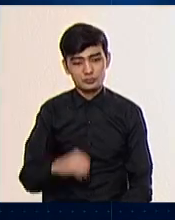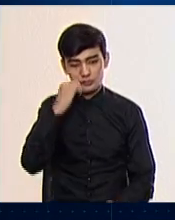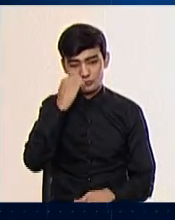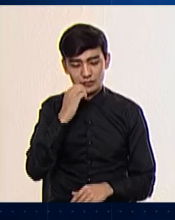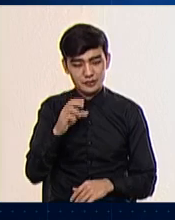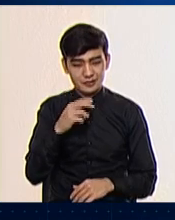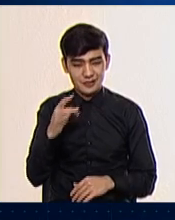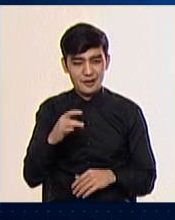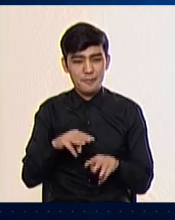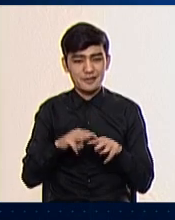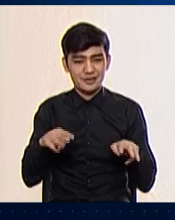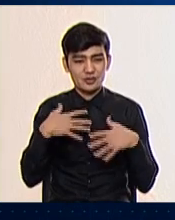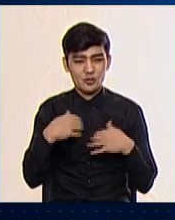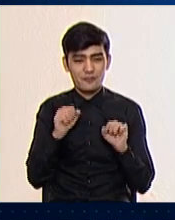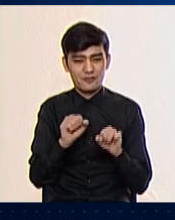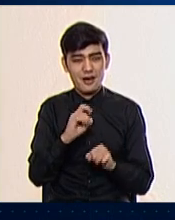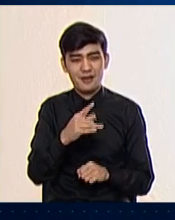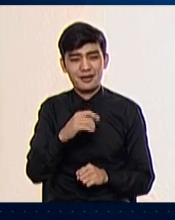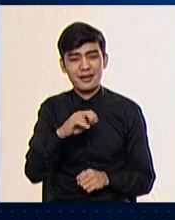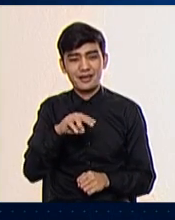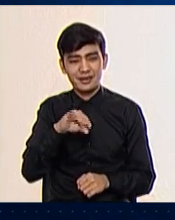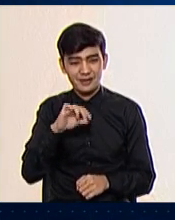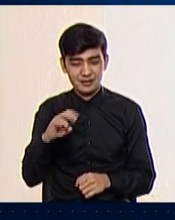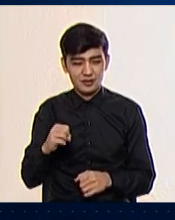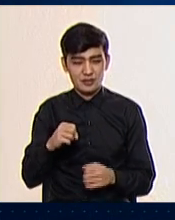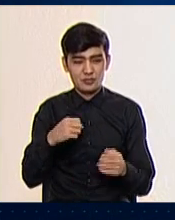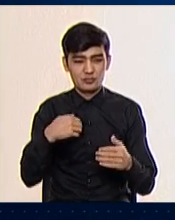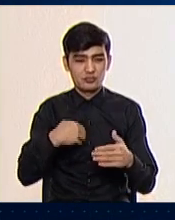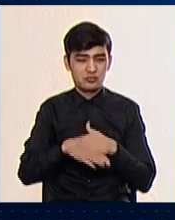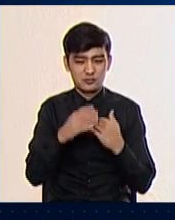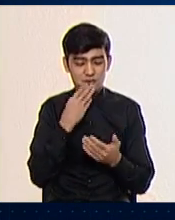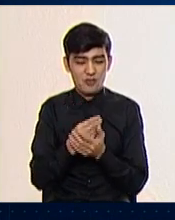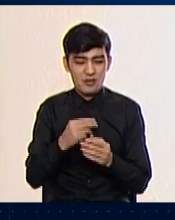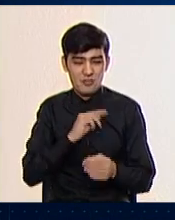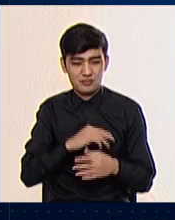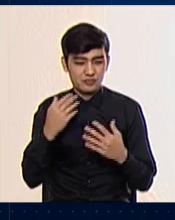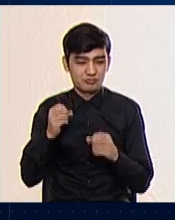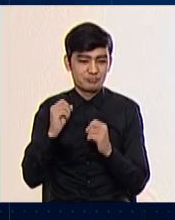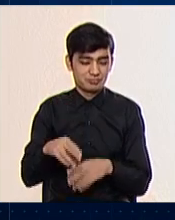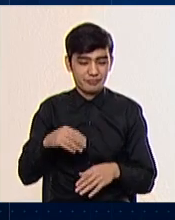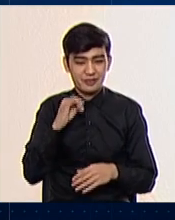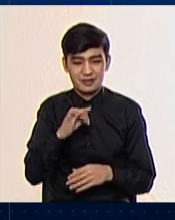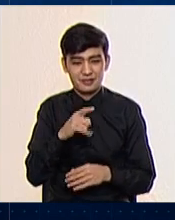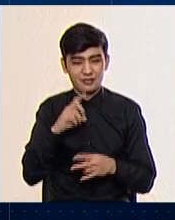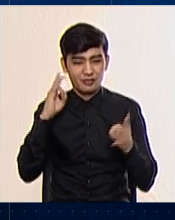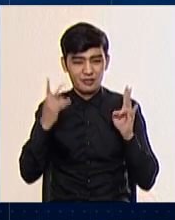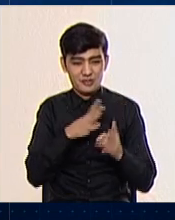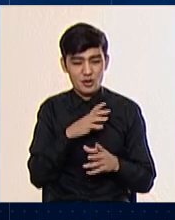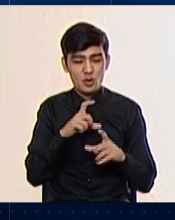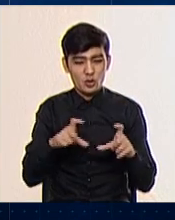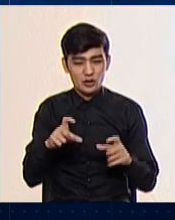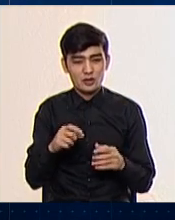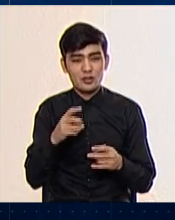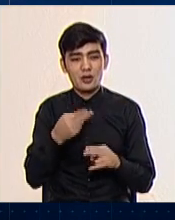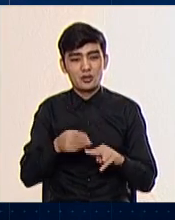Спасибо, Оскар. Министр здравоохранения Аргентины уволился из-за скандала с вакцинами. Он подал в отставку после появления публикации о людях, которые